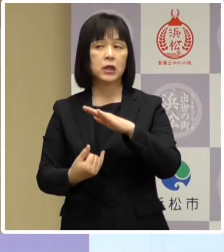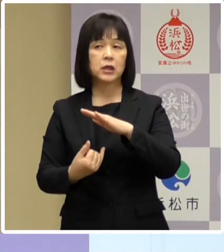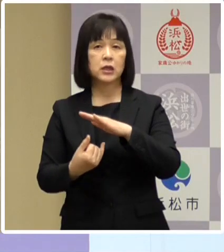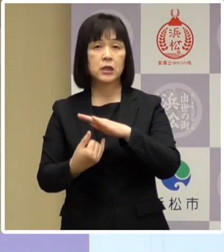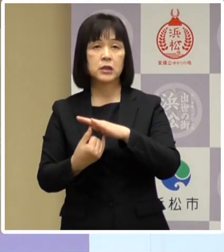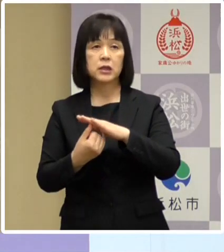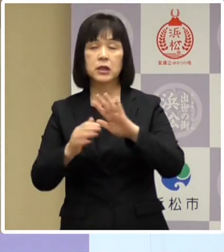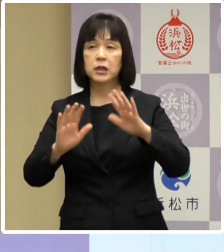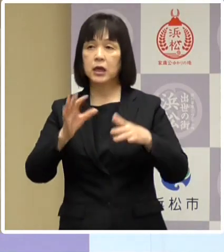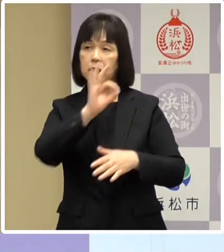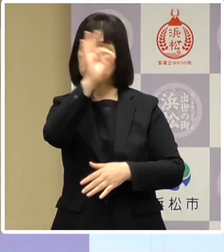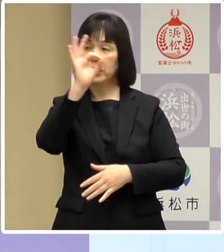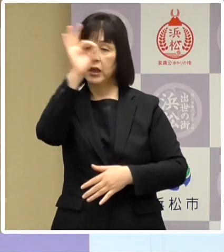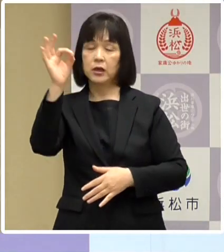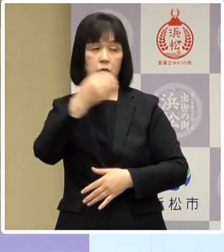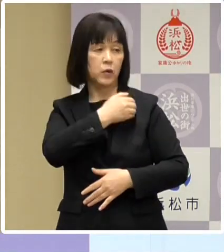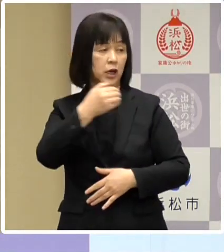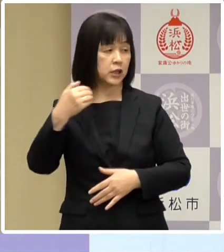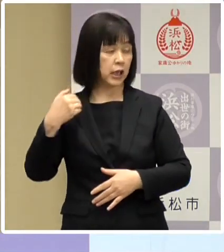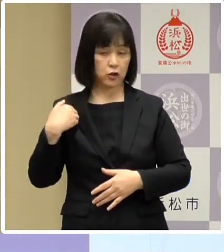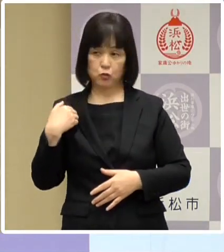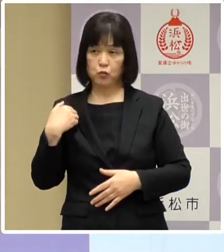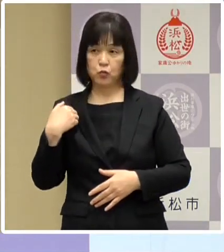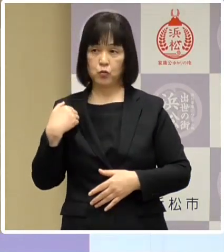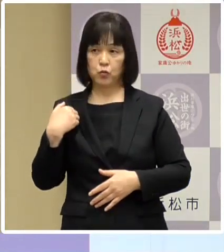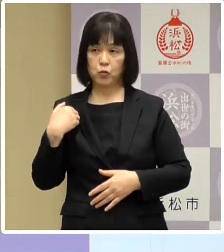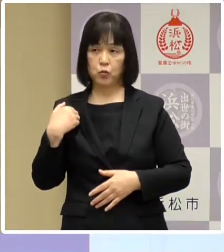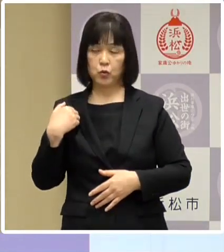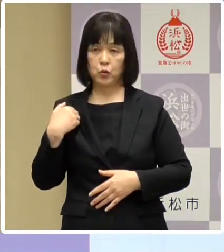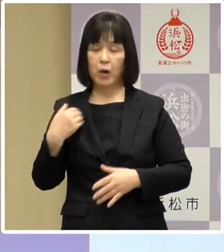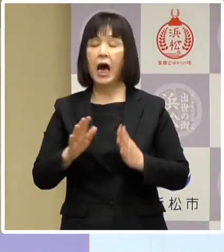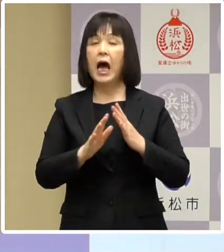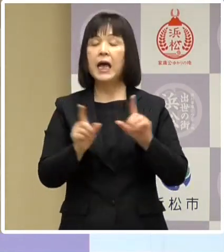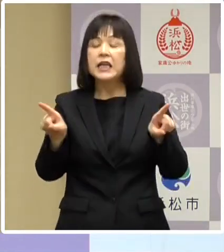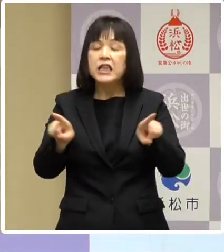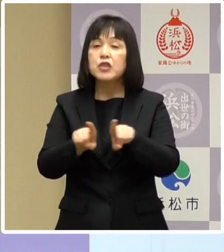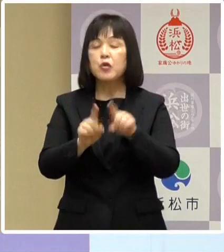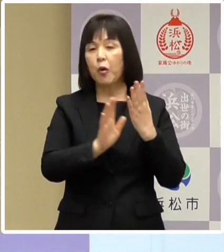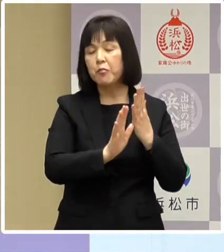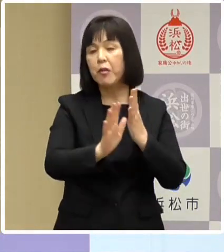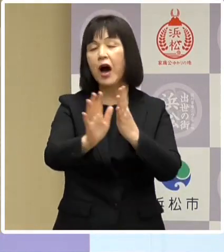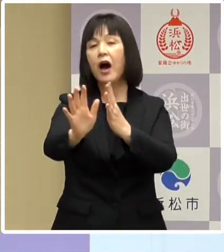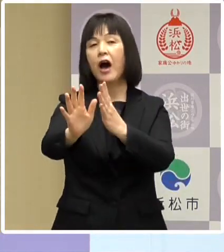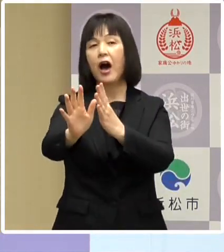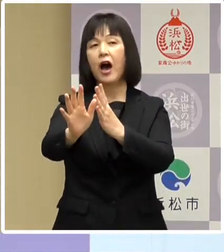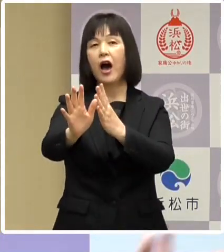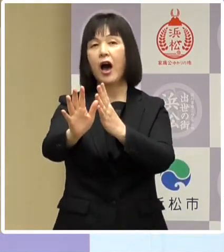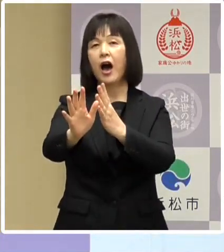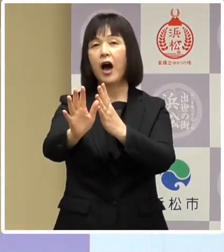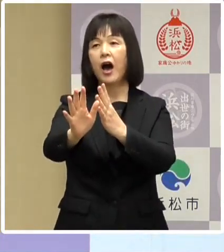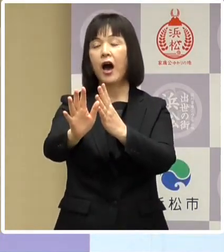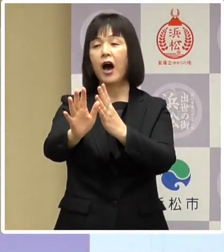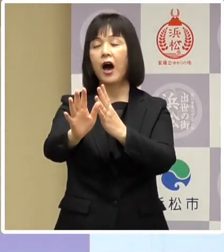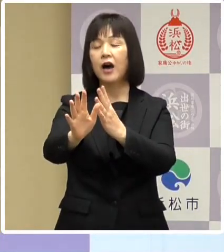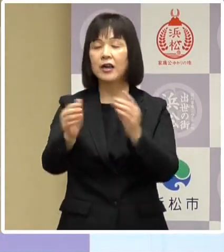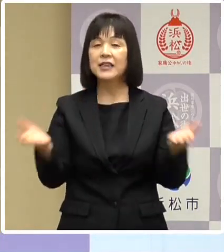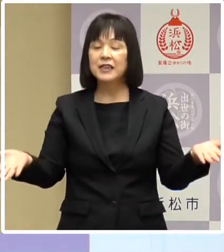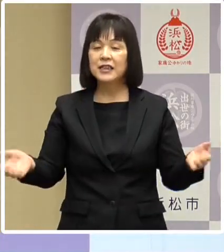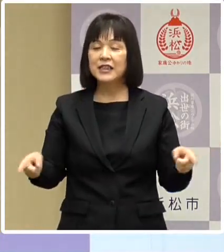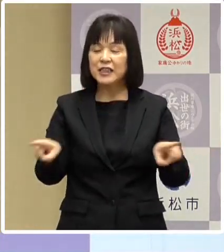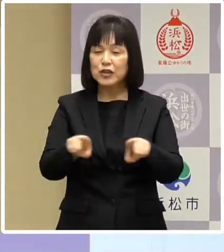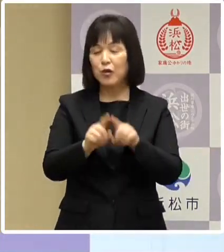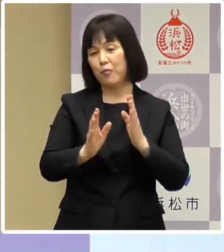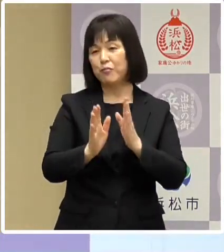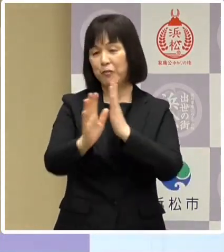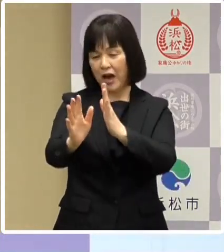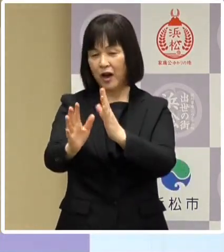られるようになるんですか。 いや、同時にやりますので。 同時にやる。 はい、もちろん全体としての盛り上げでござい